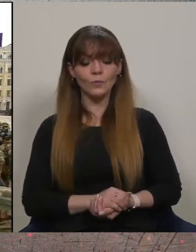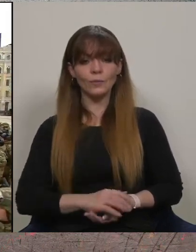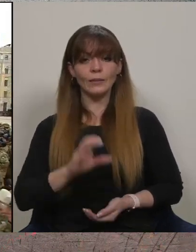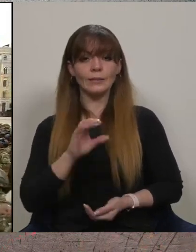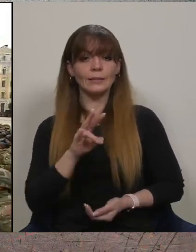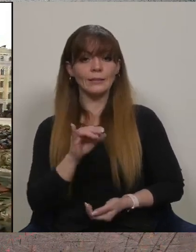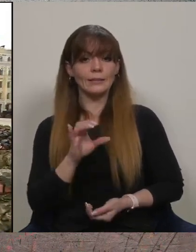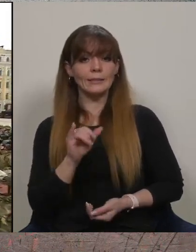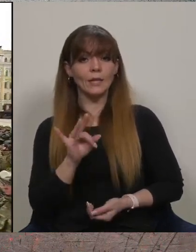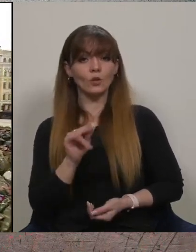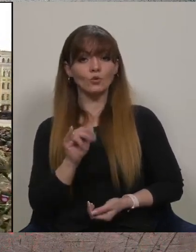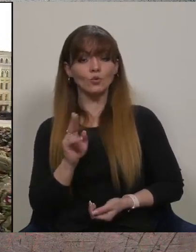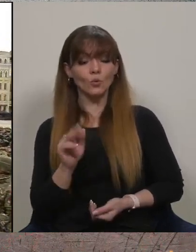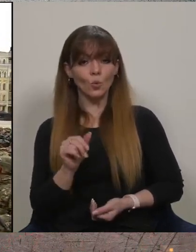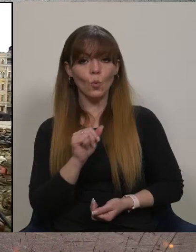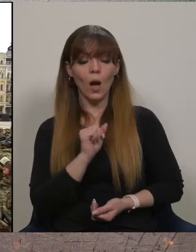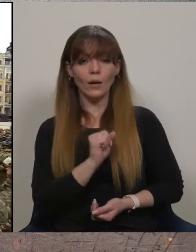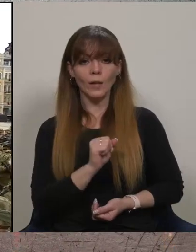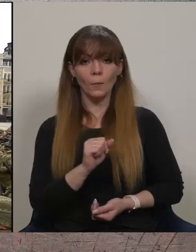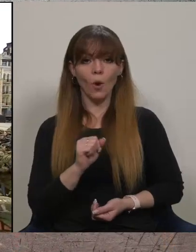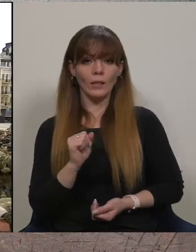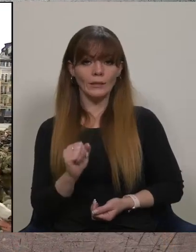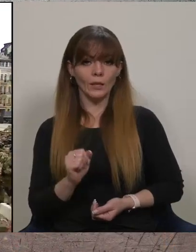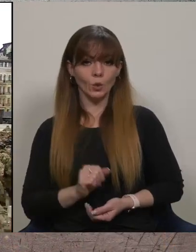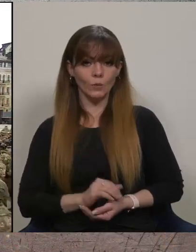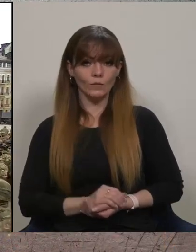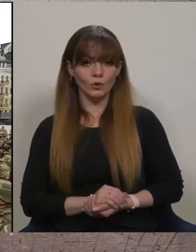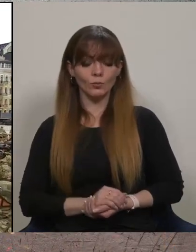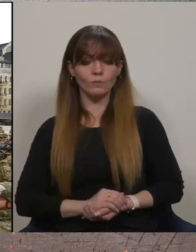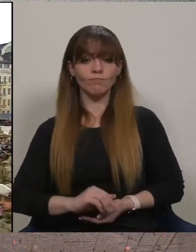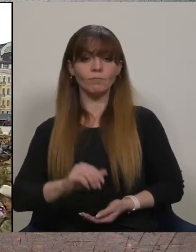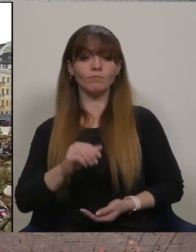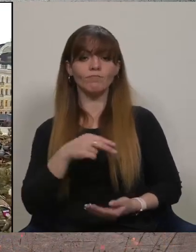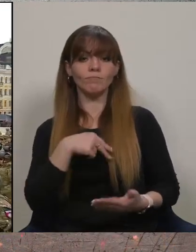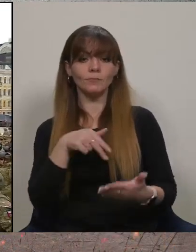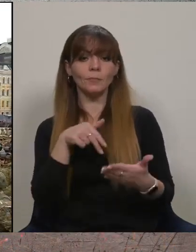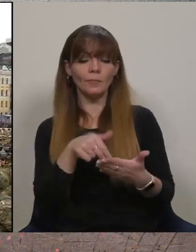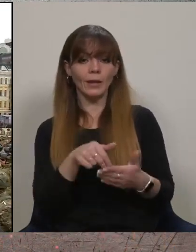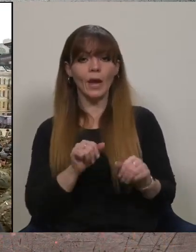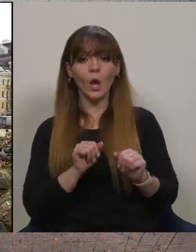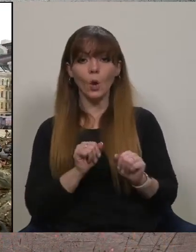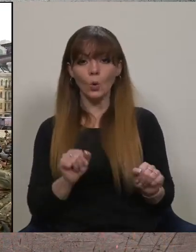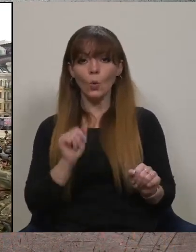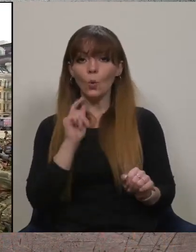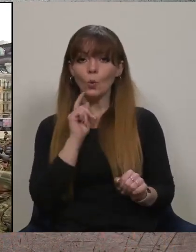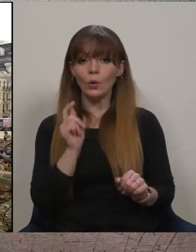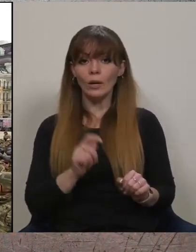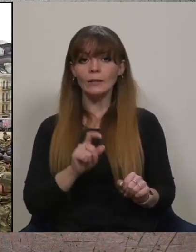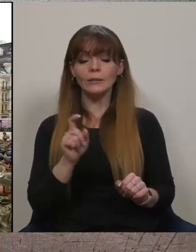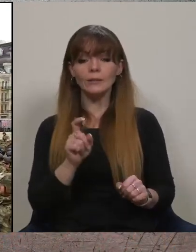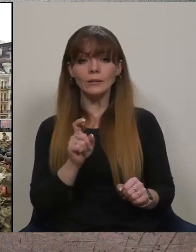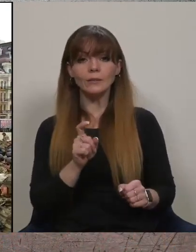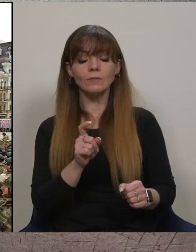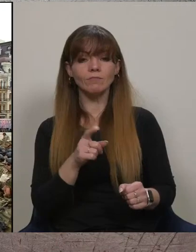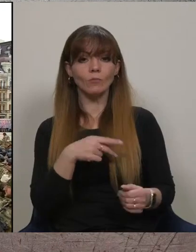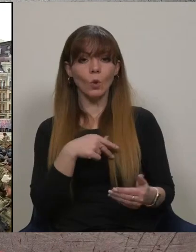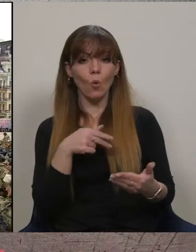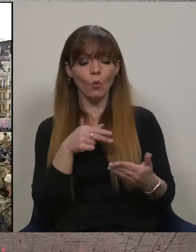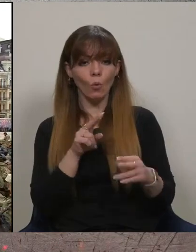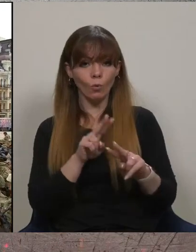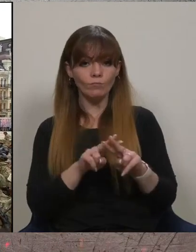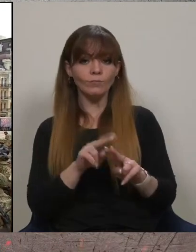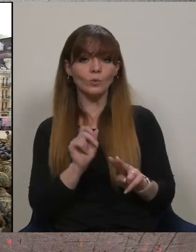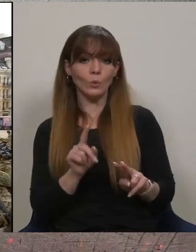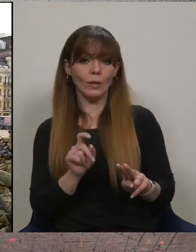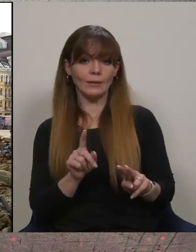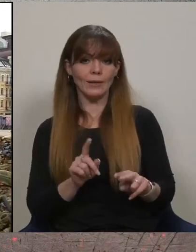Слісарчуку Артему Олександровичу присвоєно звання Герой України з удостоєнням ордена Золота